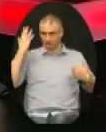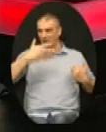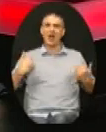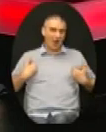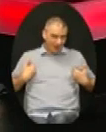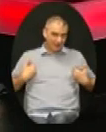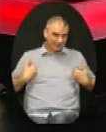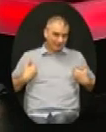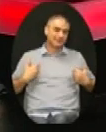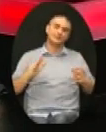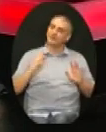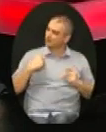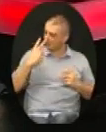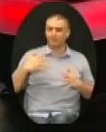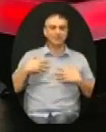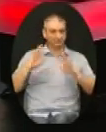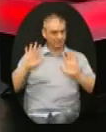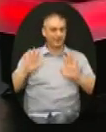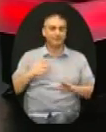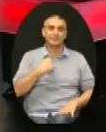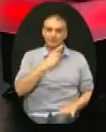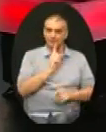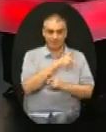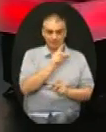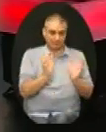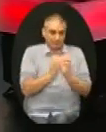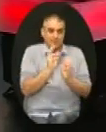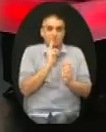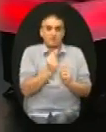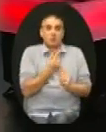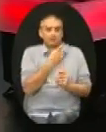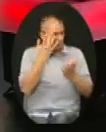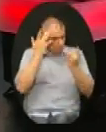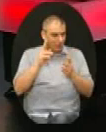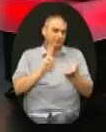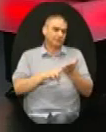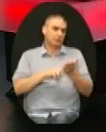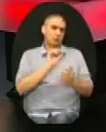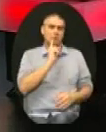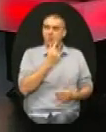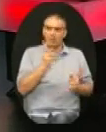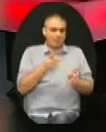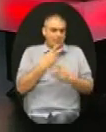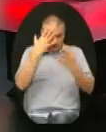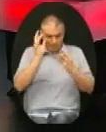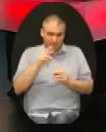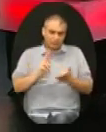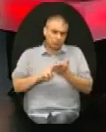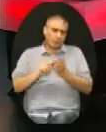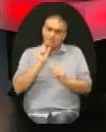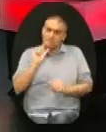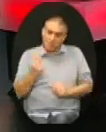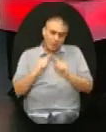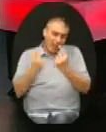בשמחה. אבל אני אומרת, בינתיים אתם מיעוט ואתם דואגים ובצדק לזכויות המיעוט. למה אתם לא יכולים לכבד גם זכויות של